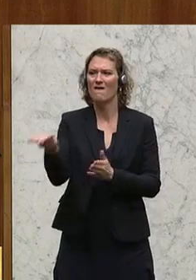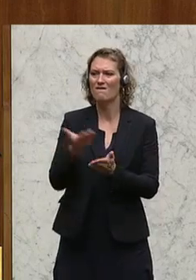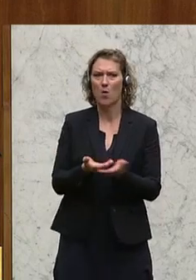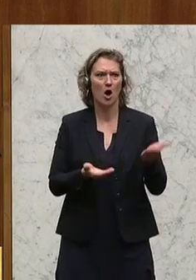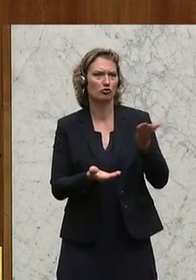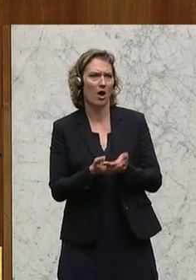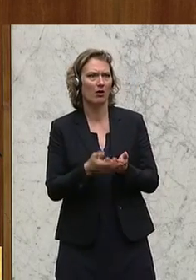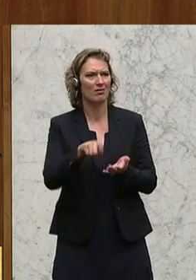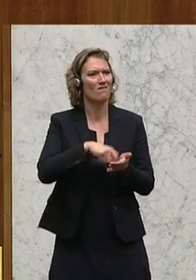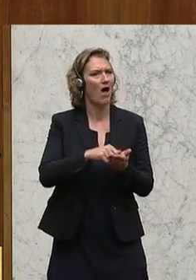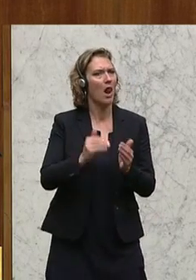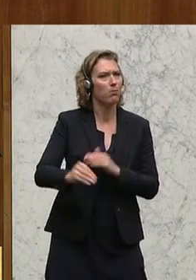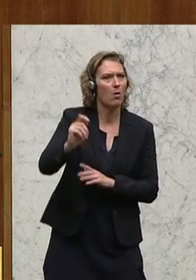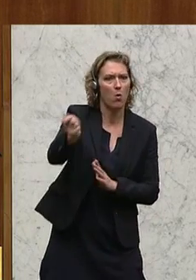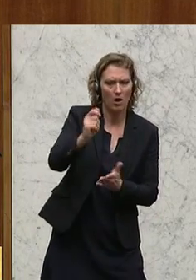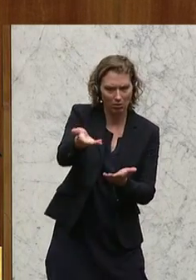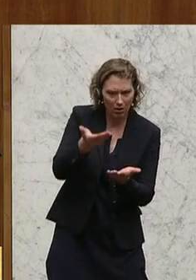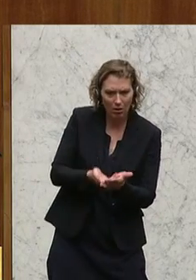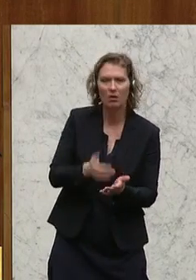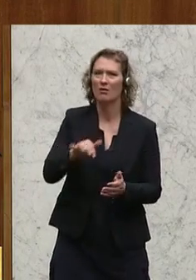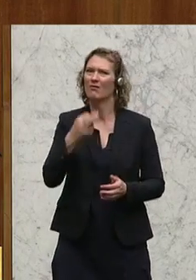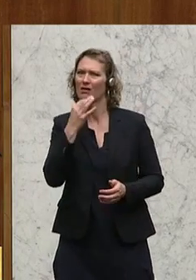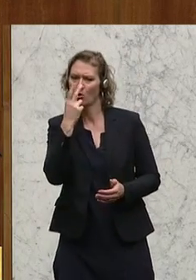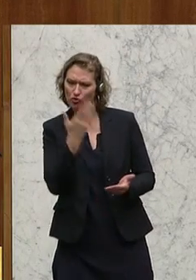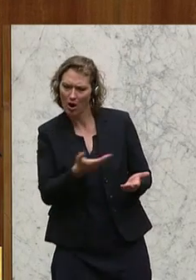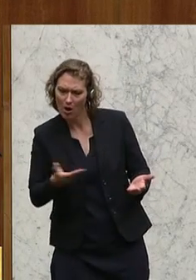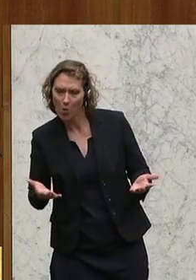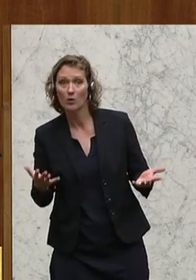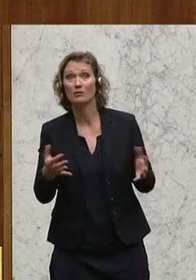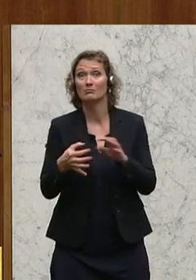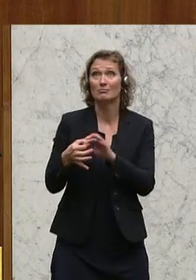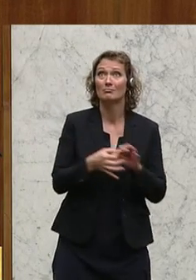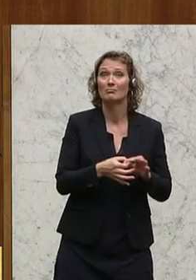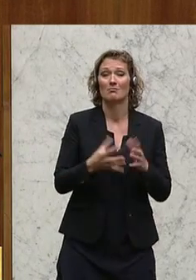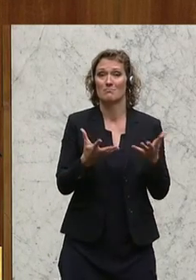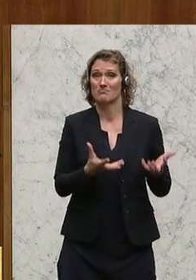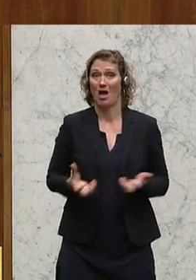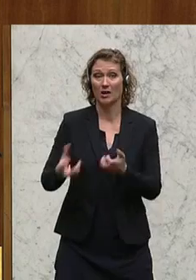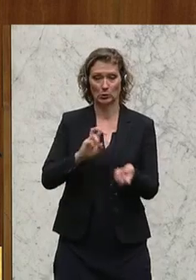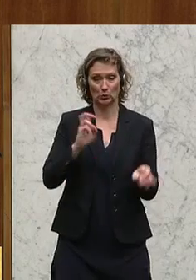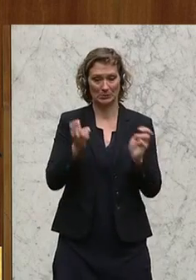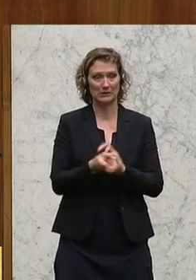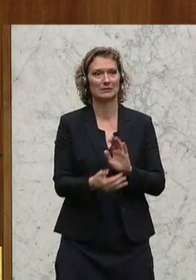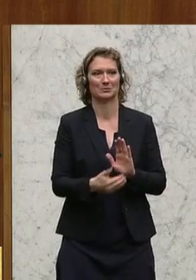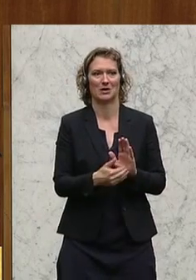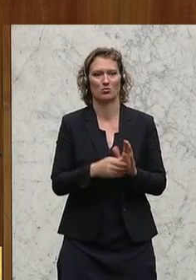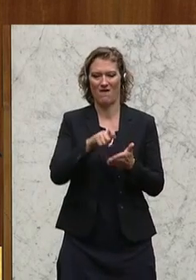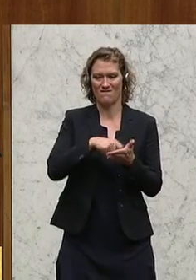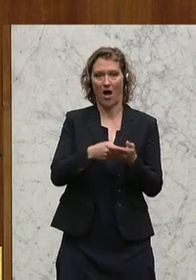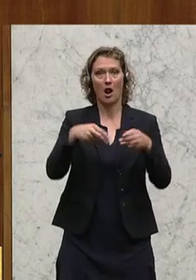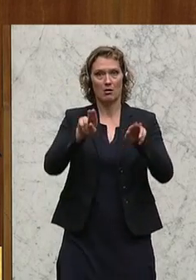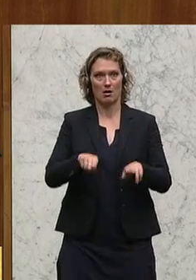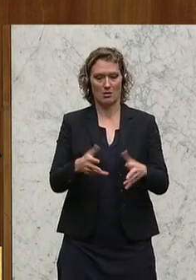von den Wahlbehörden auf den Tisch kommen, uns genau anschauen und dass man danach, was praxisgerecht ist, auch umsetzen. Denn ein Wahlrecht